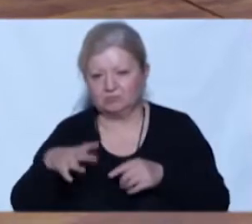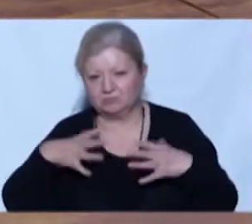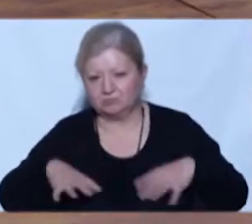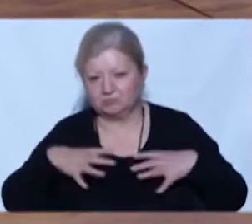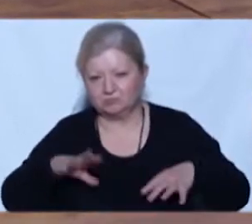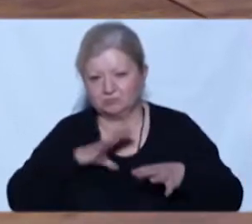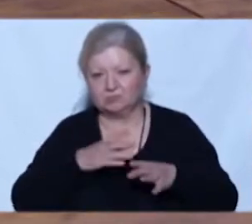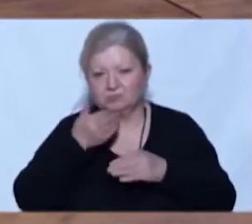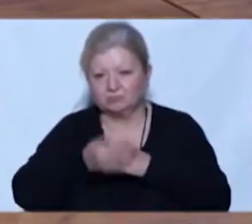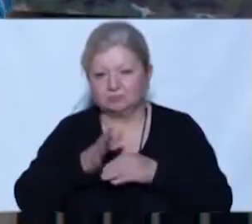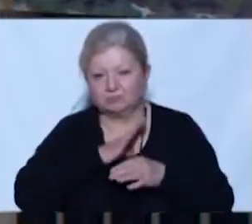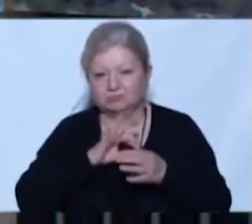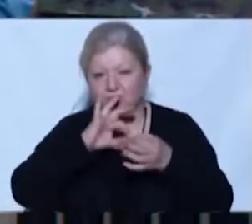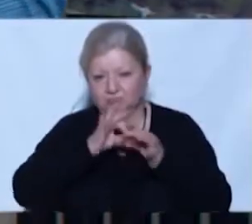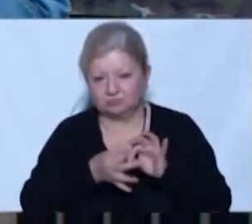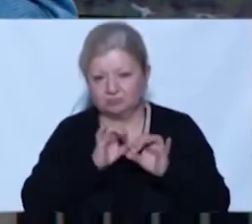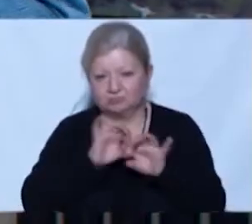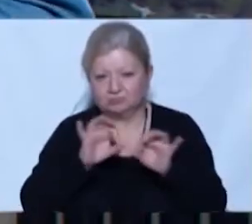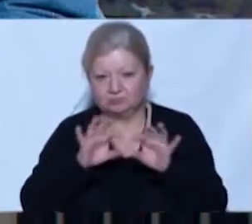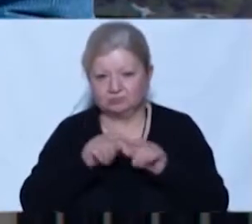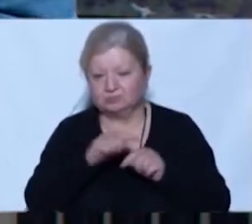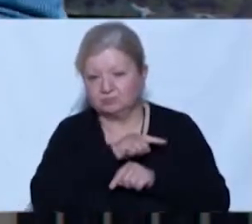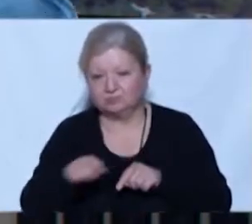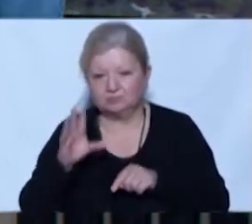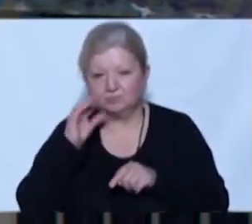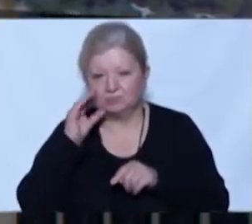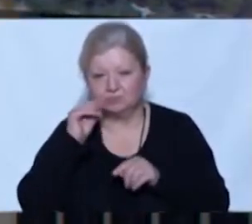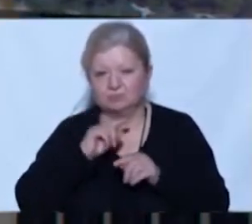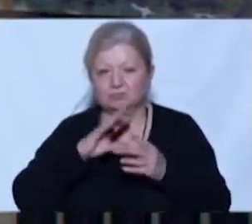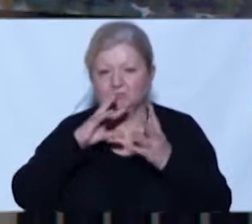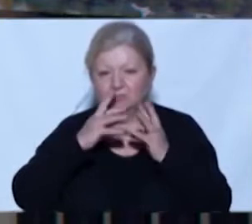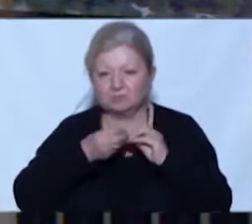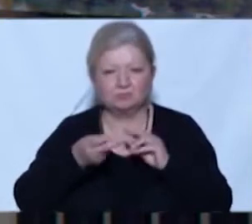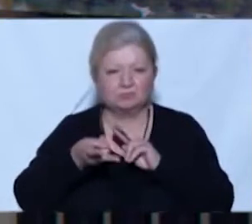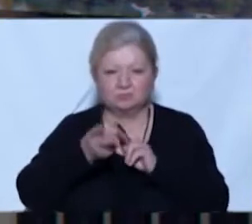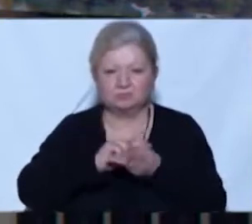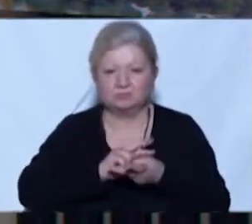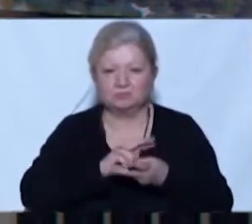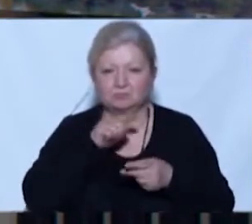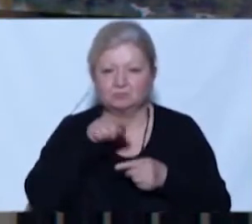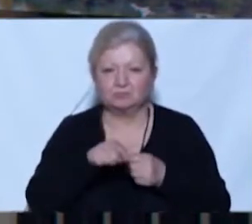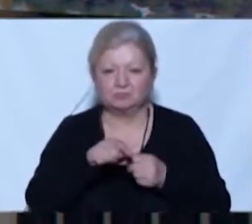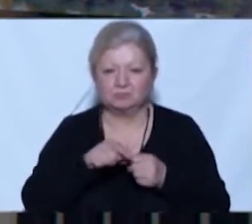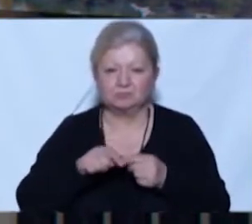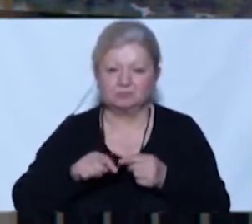უფრო დეტალურად შევეხებით. Აი ამ დროიდან მოყოლებული აბსოლუტურად შეიცვალა ის